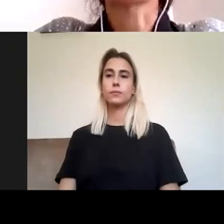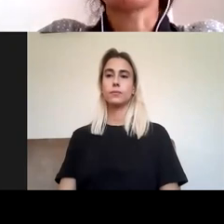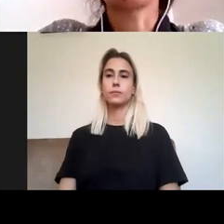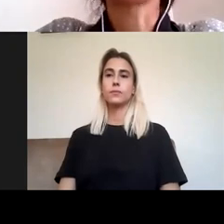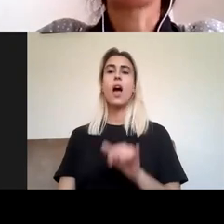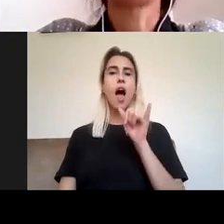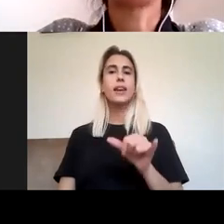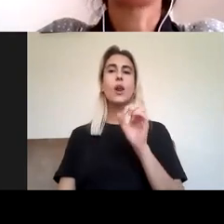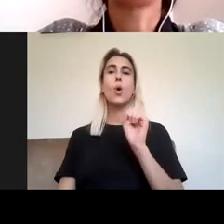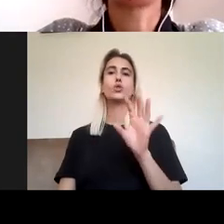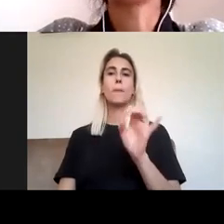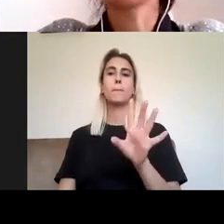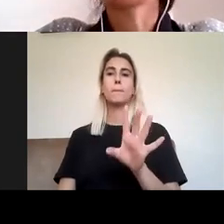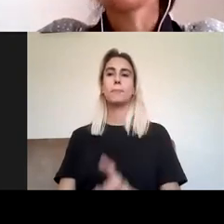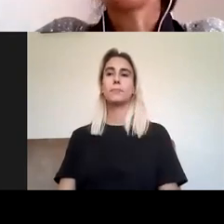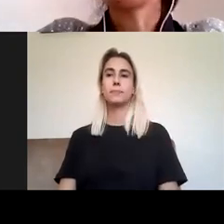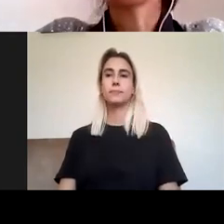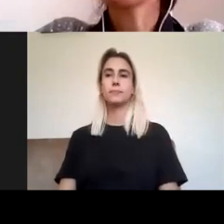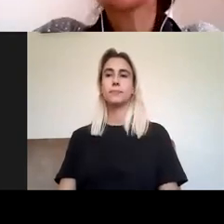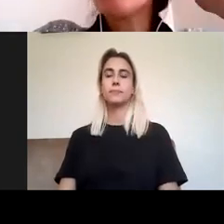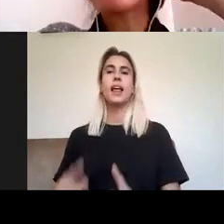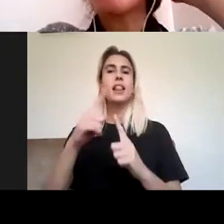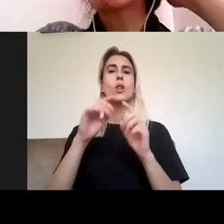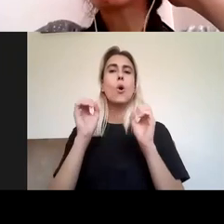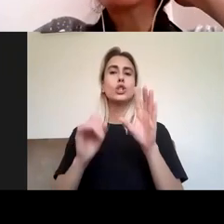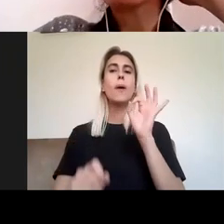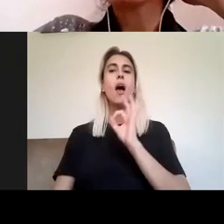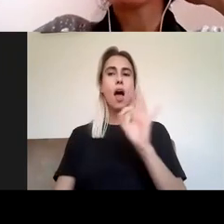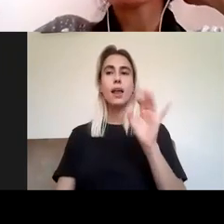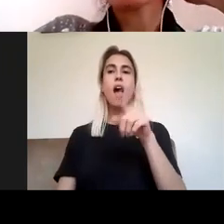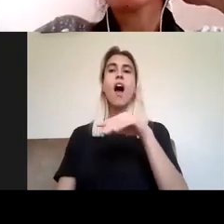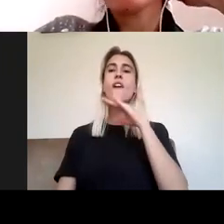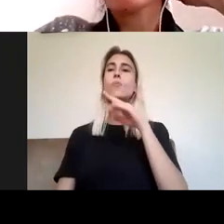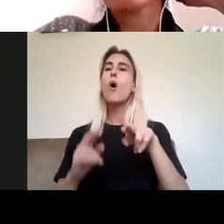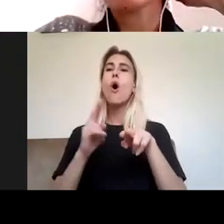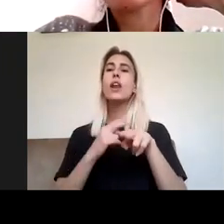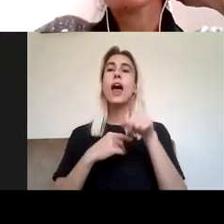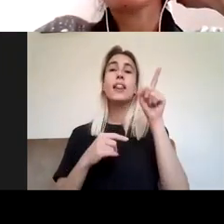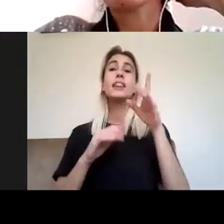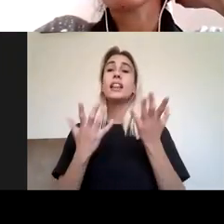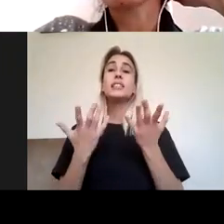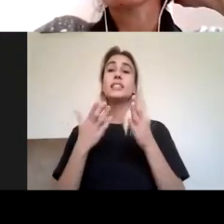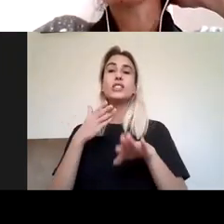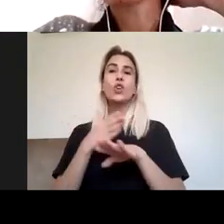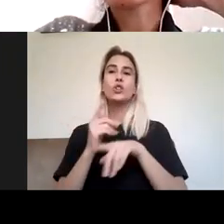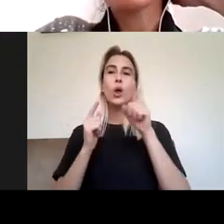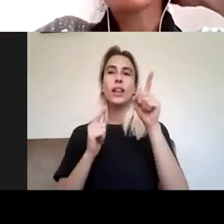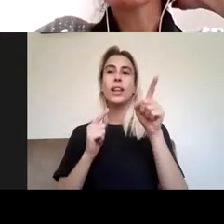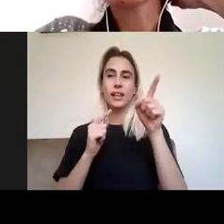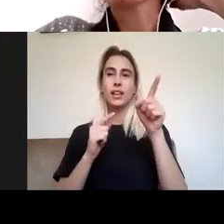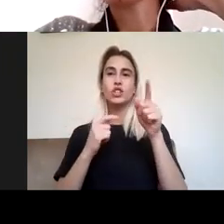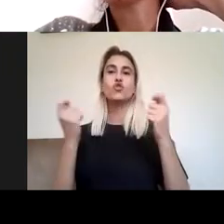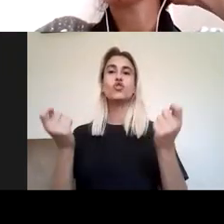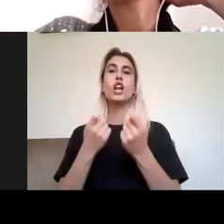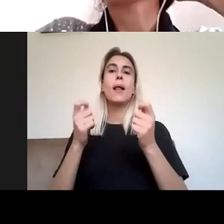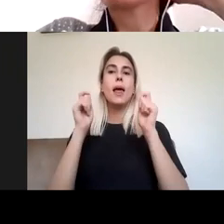Aynen hocam, evet. Talat hocam, aynen o şekilde. Özellikle Avrupa örneklerinin ne şekilde gerçekleştirildiği üzerine çalışmalar